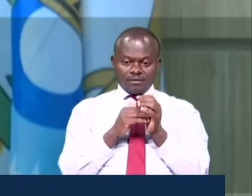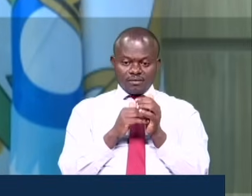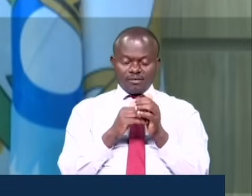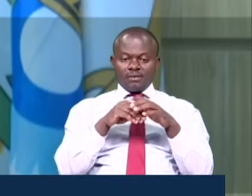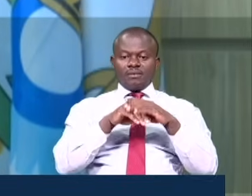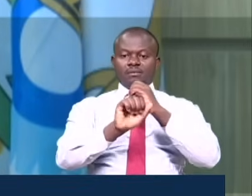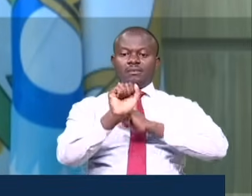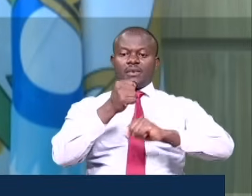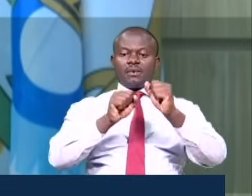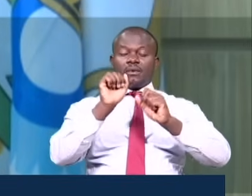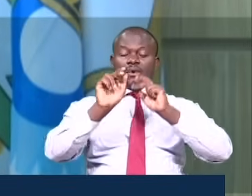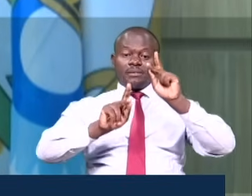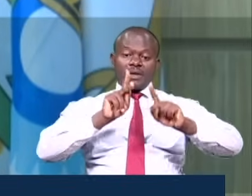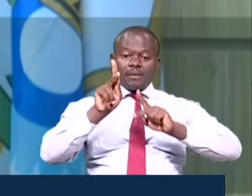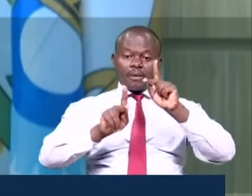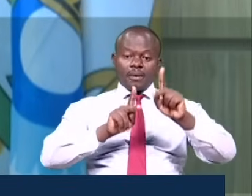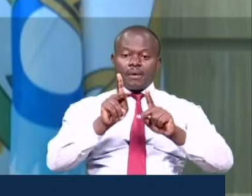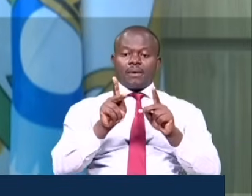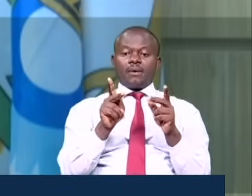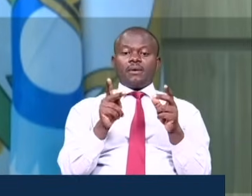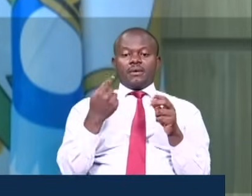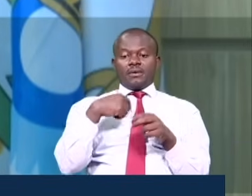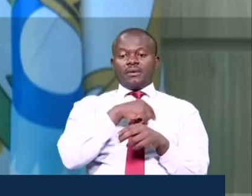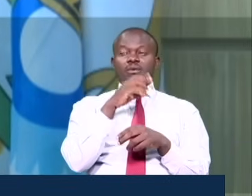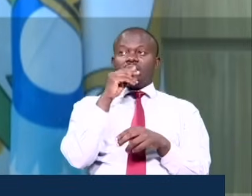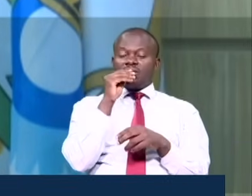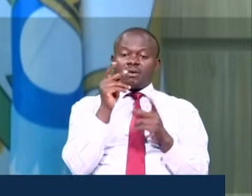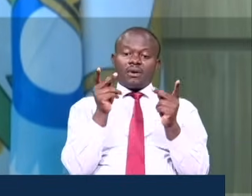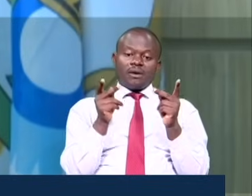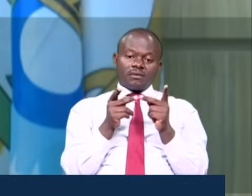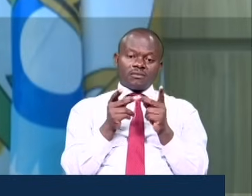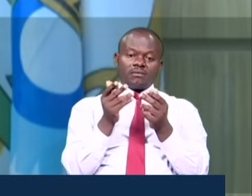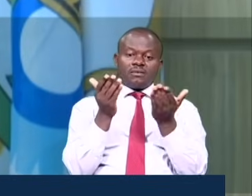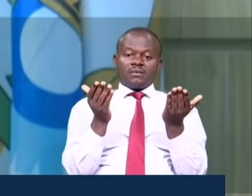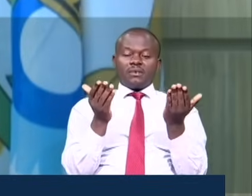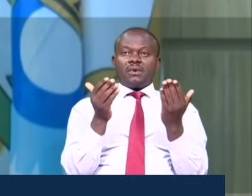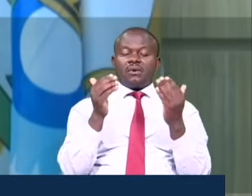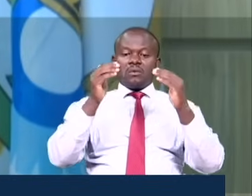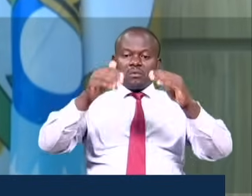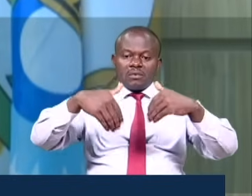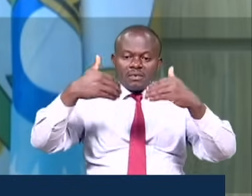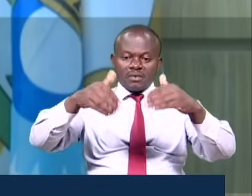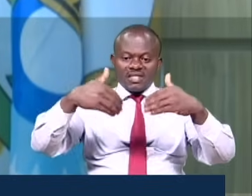bikorwa by'abantu tuvuga nk'imiturire, ubuhinzi,